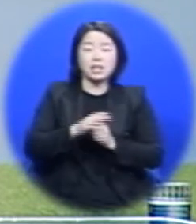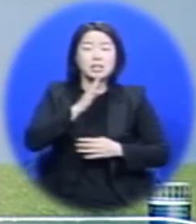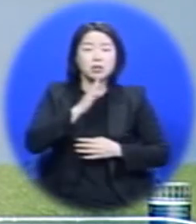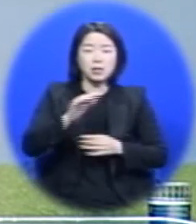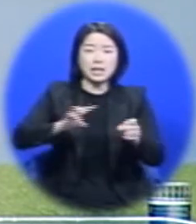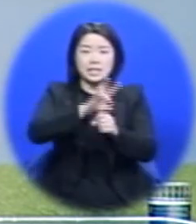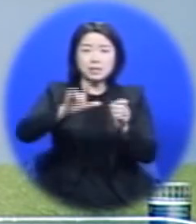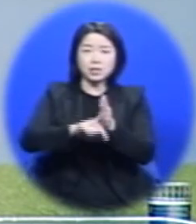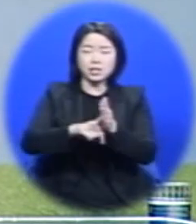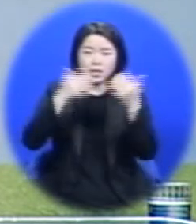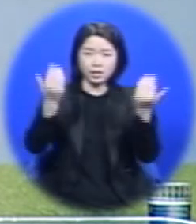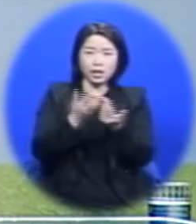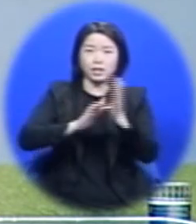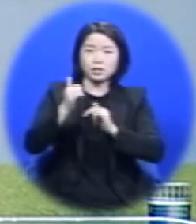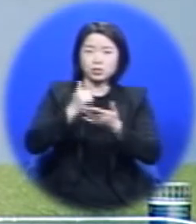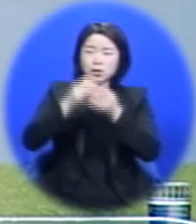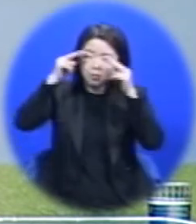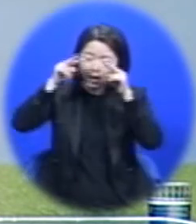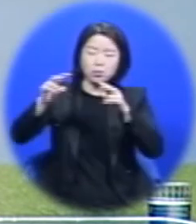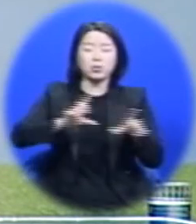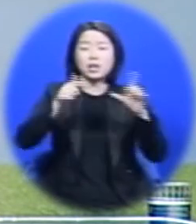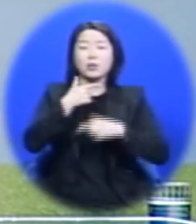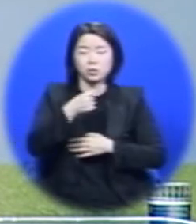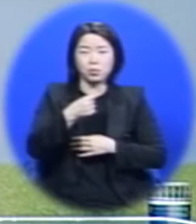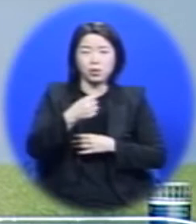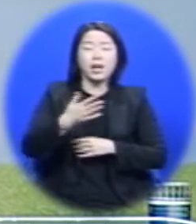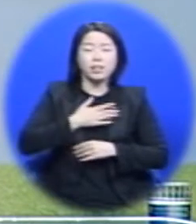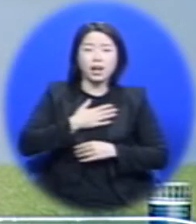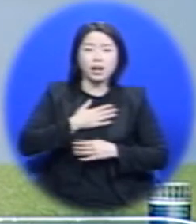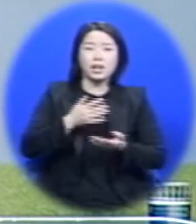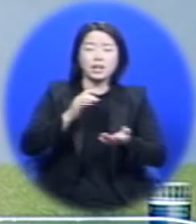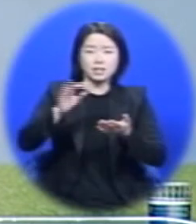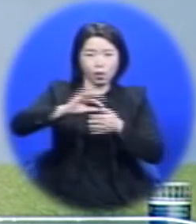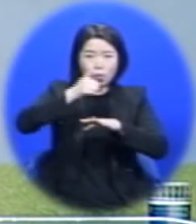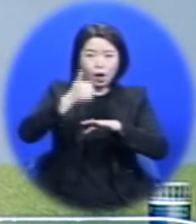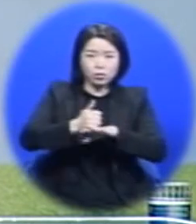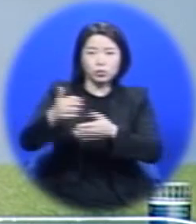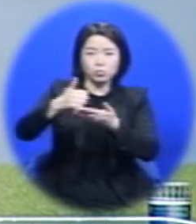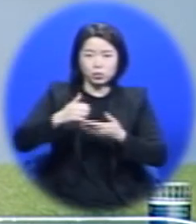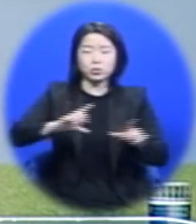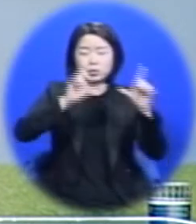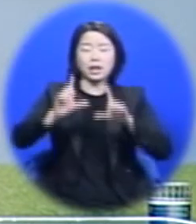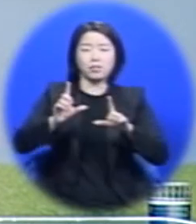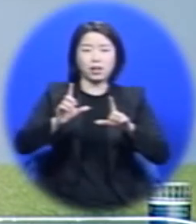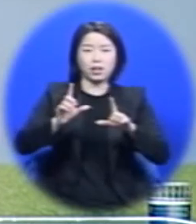정말 24시간 나 예수님 바라보고 살 거야. 예수님 정말 나 이제 왕으로 내가 모시고 살 거야.